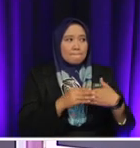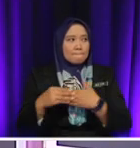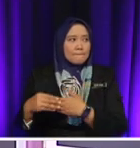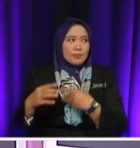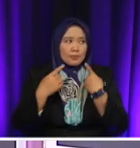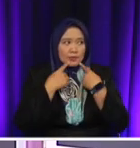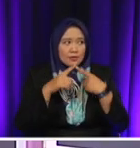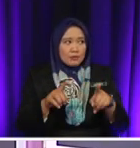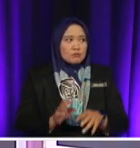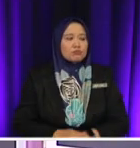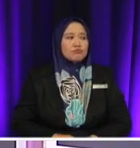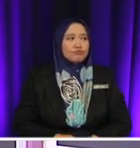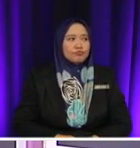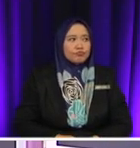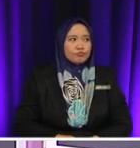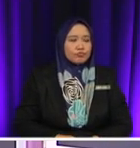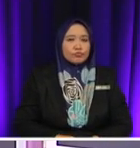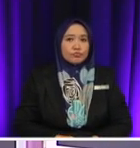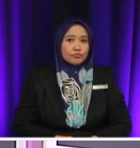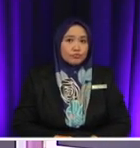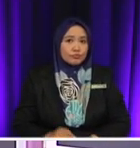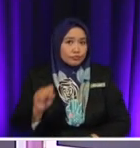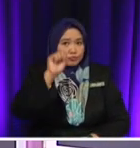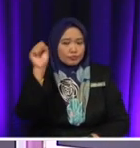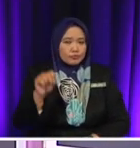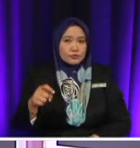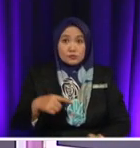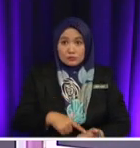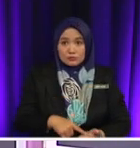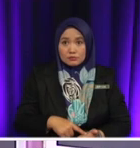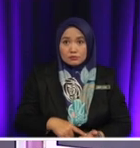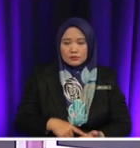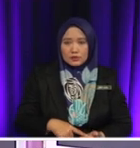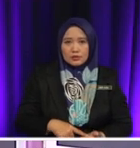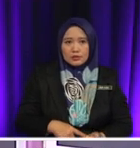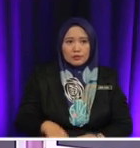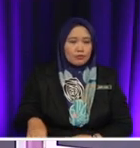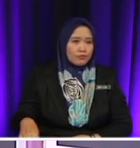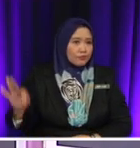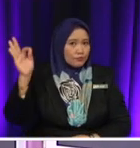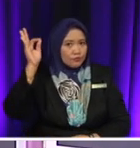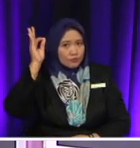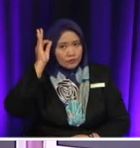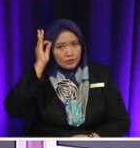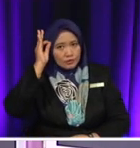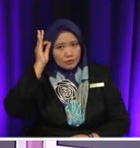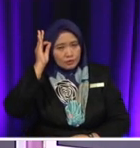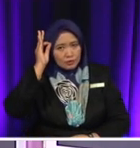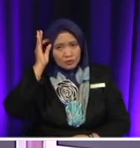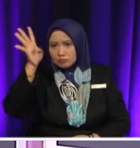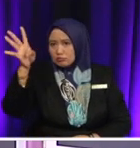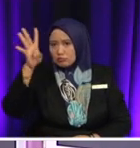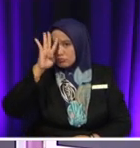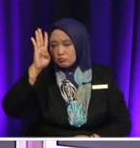soalan ini adalah soalan berfikiran kreatif so kita mesti melangkau lebih ke hadapan riia so kita tidak boleh